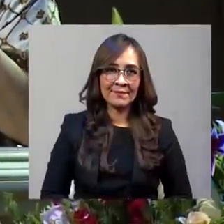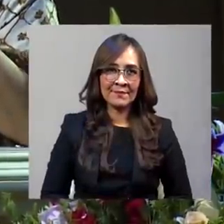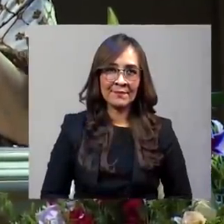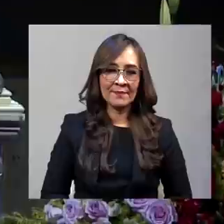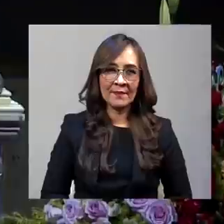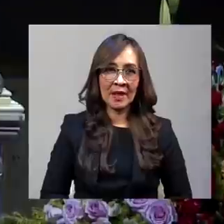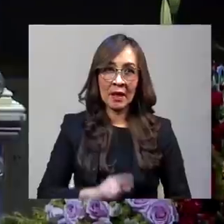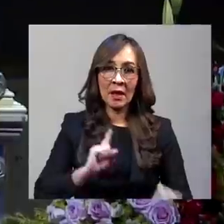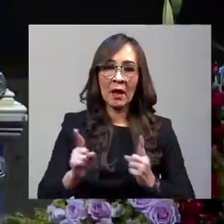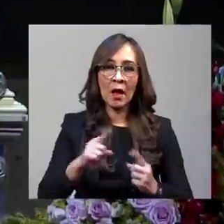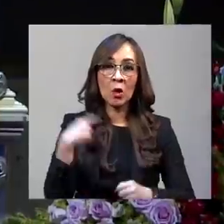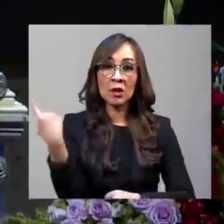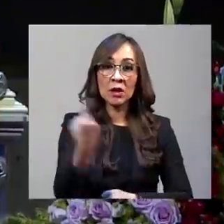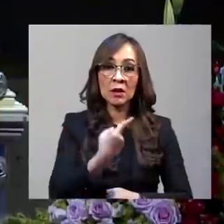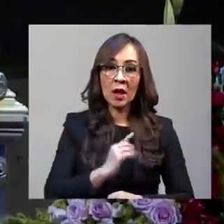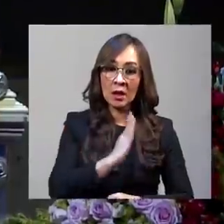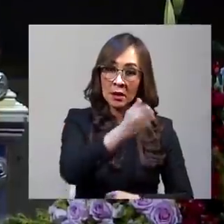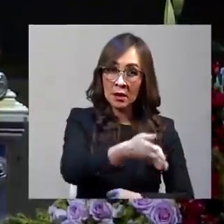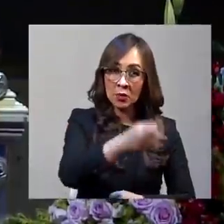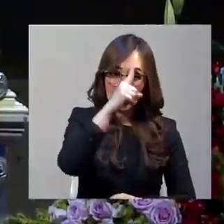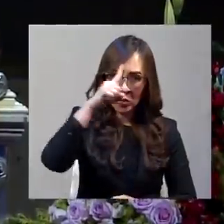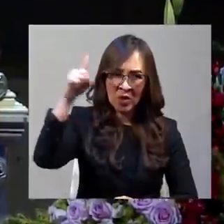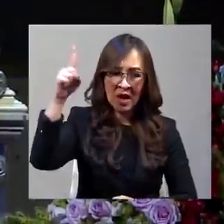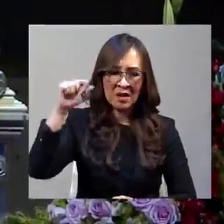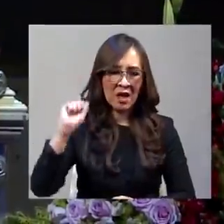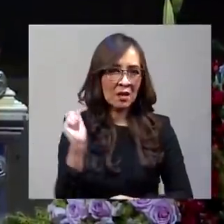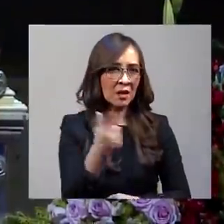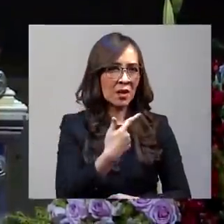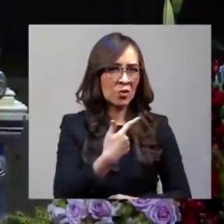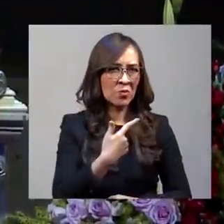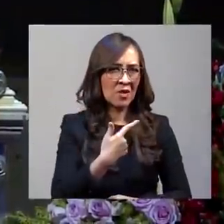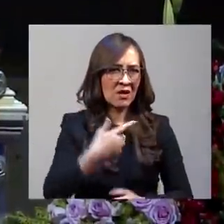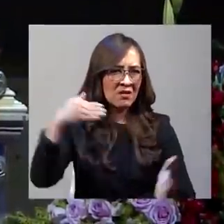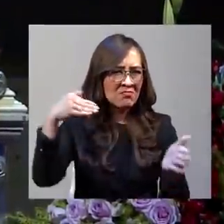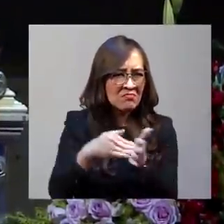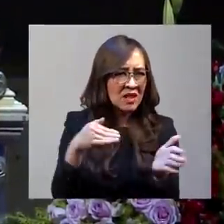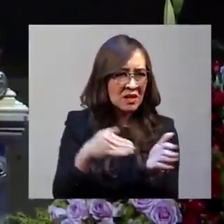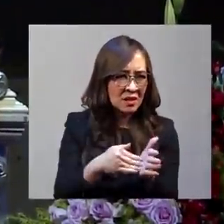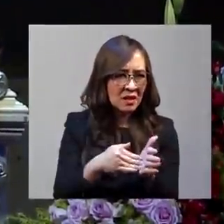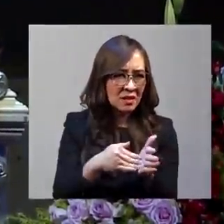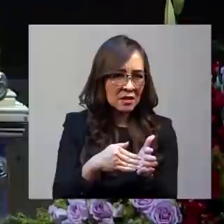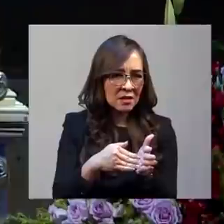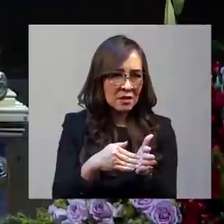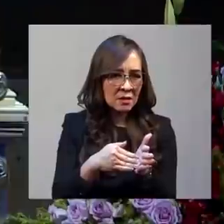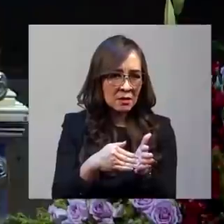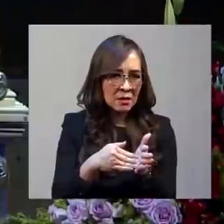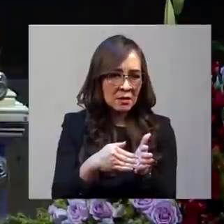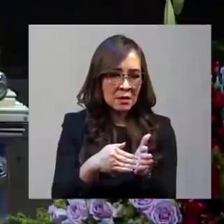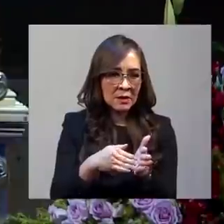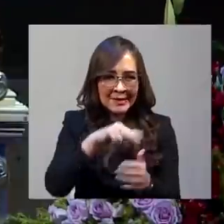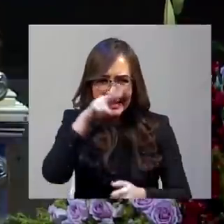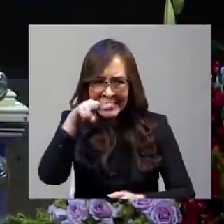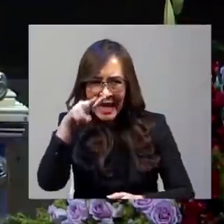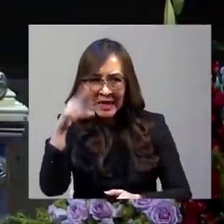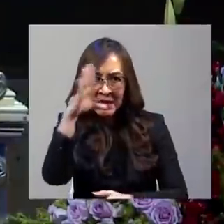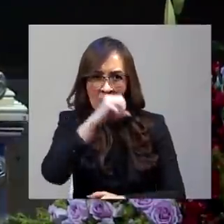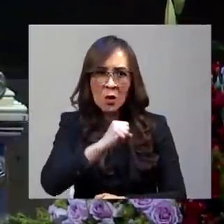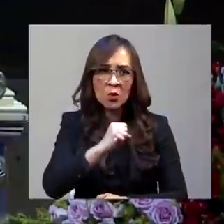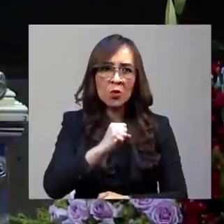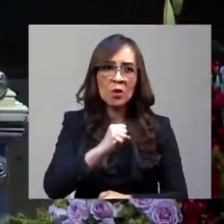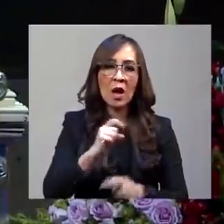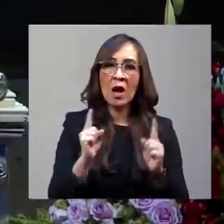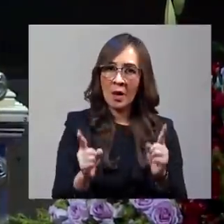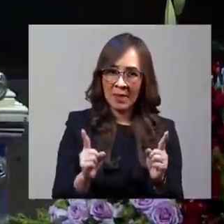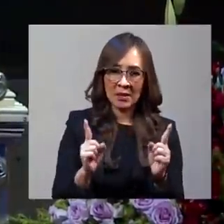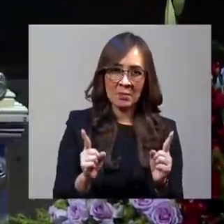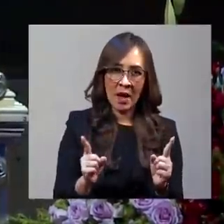Jadi kalau kita ikut Tuhan lalu hidup kita gak maju-maju. Periksa, yang pertama mungkin sedang dalam proses. Karena kalau